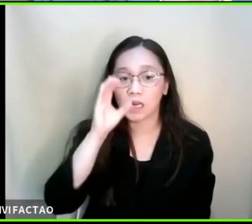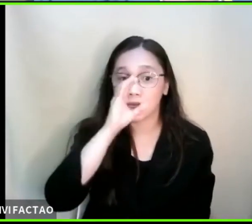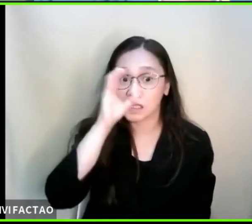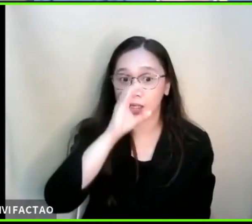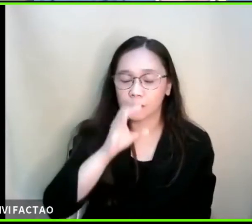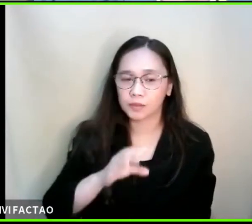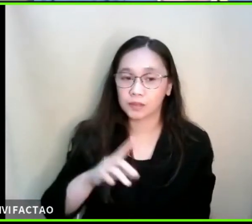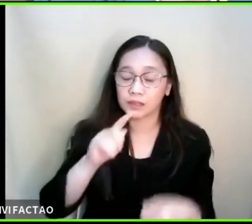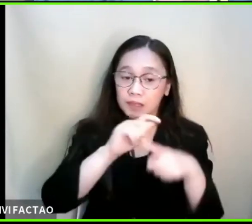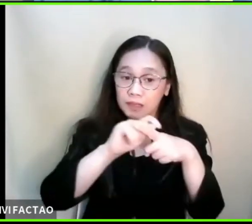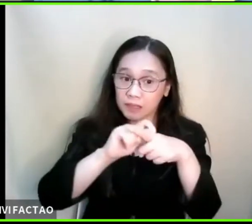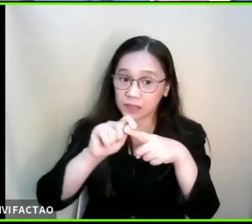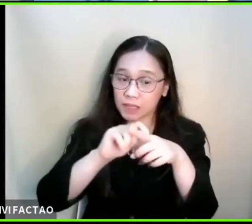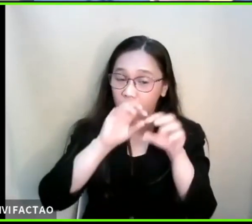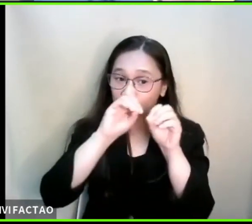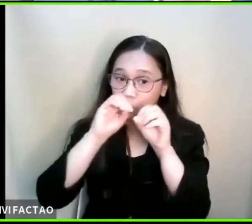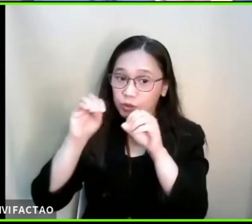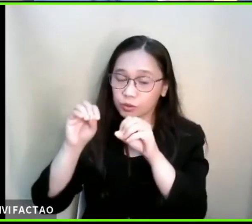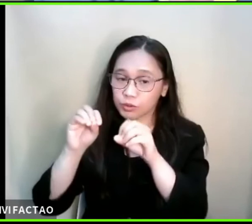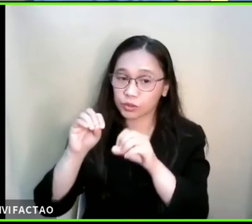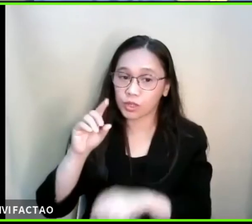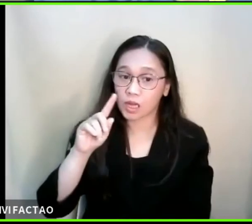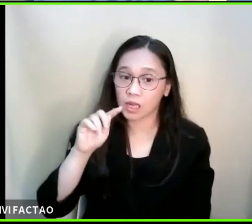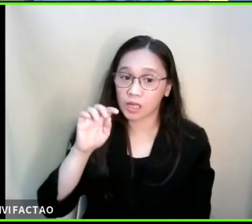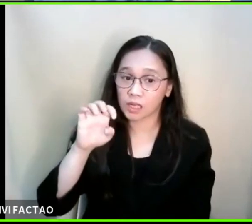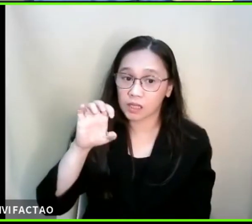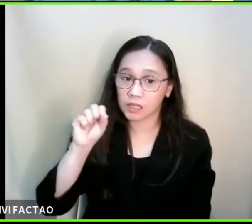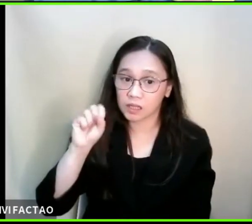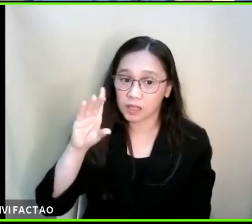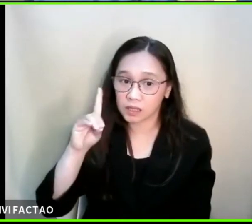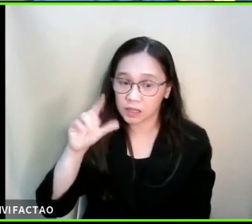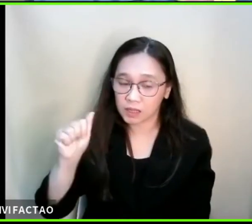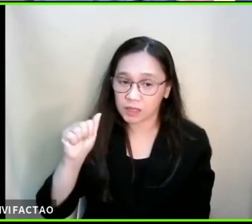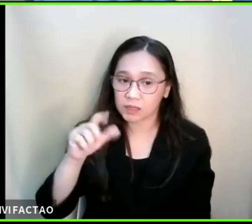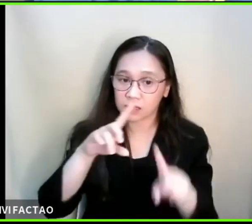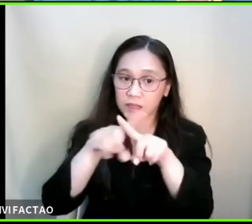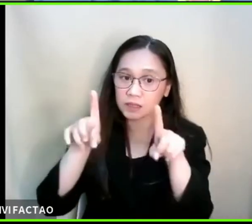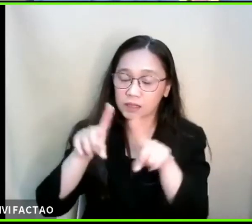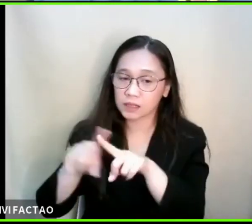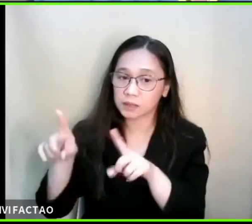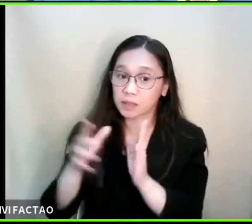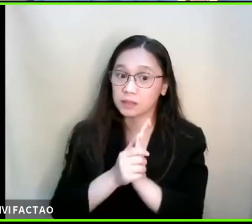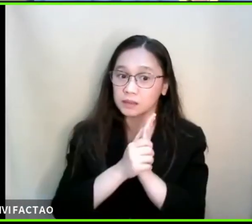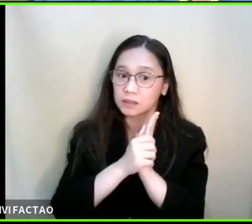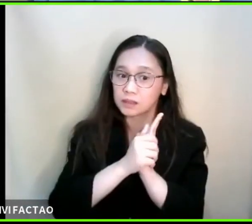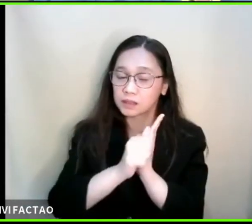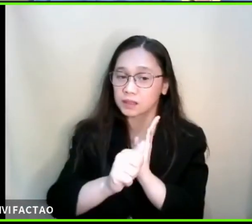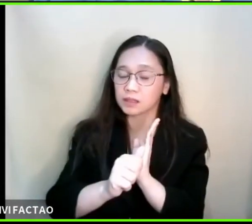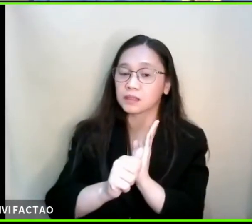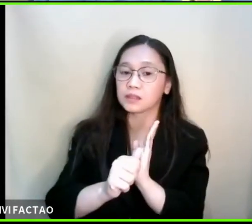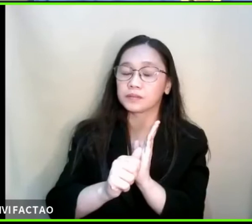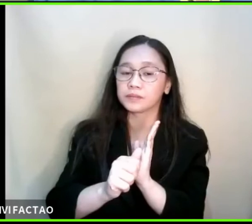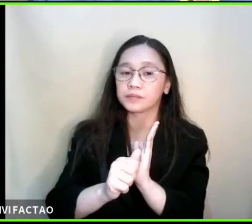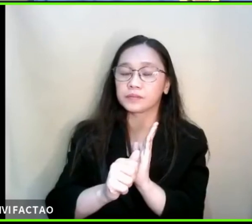no, ang ating TESDA, no, ng iba't ibang skills din, no, para sa